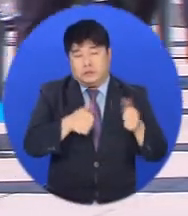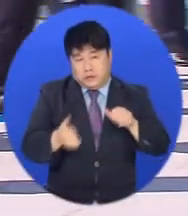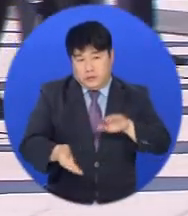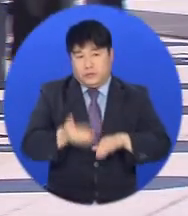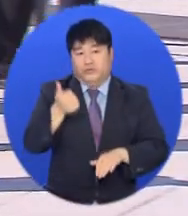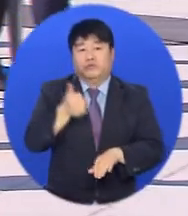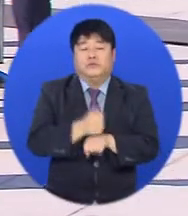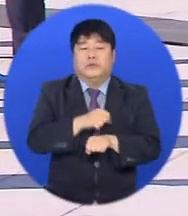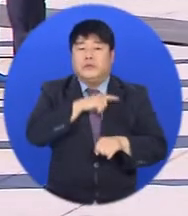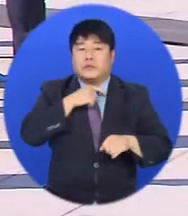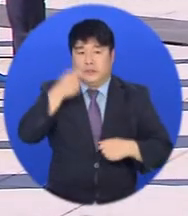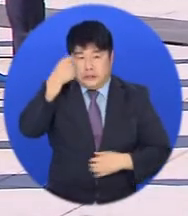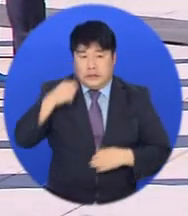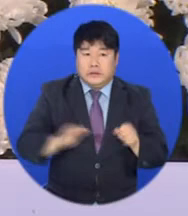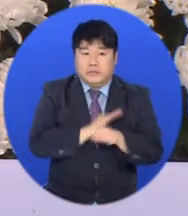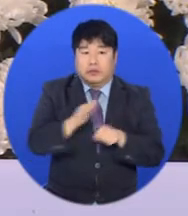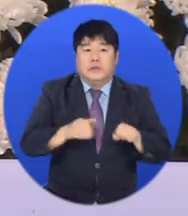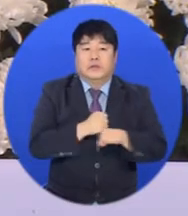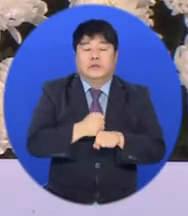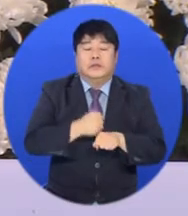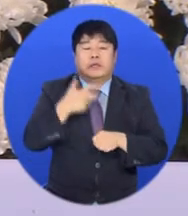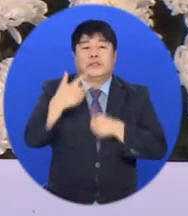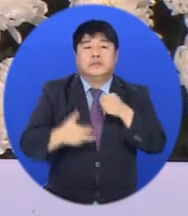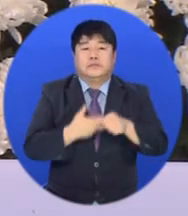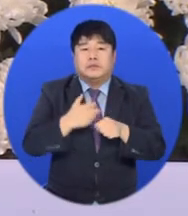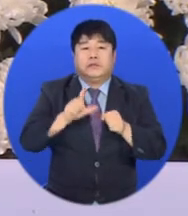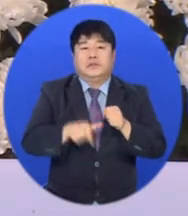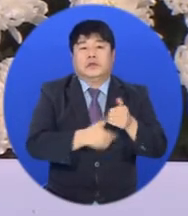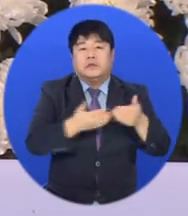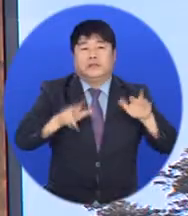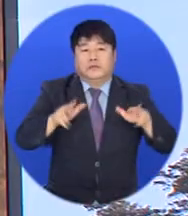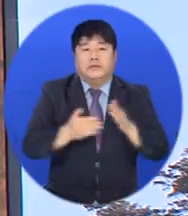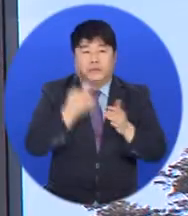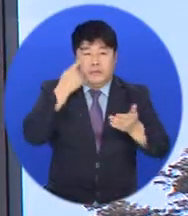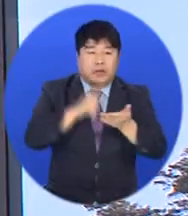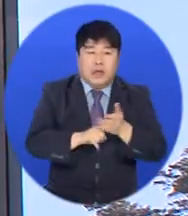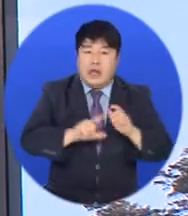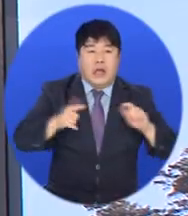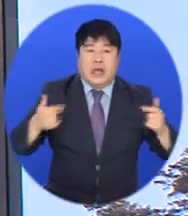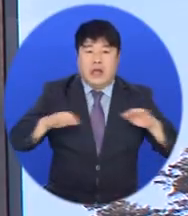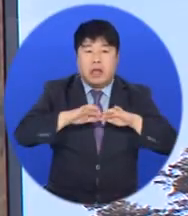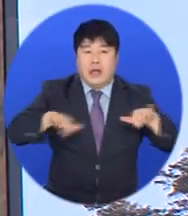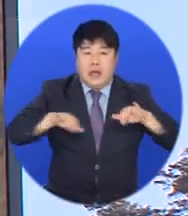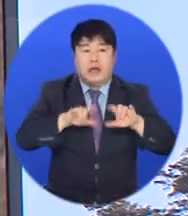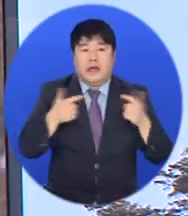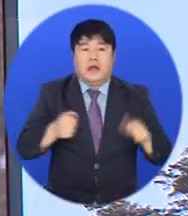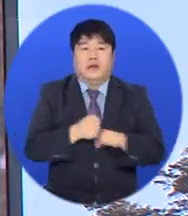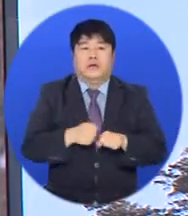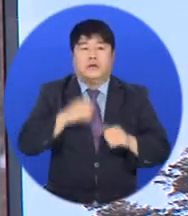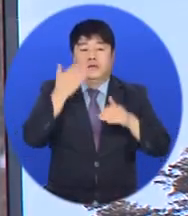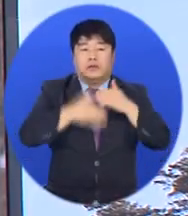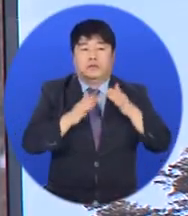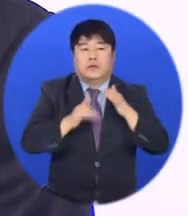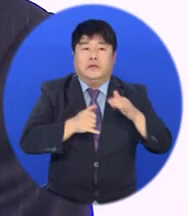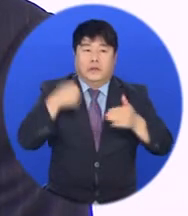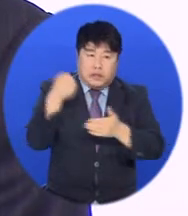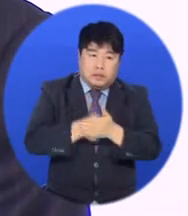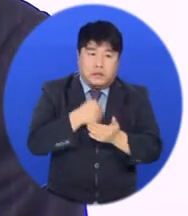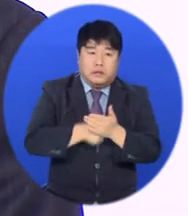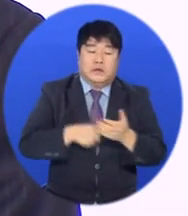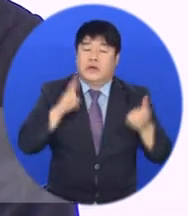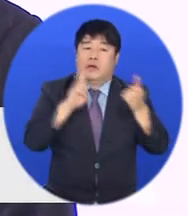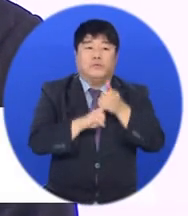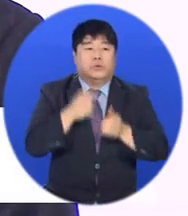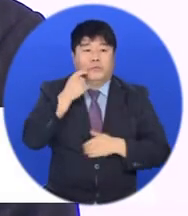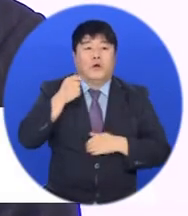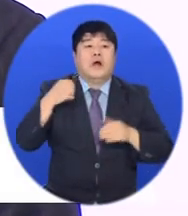사건의 실체가 70여 년이 지난 지금까지 밝혀지지 못한 현실에 유족들은 안타까움을 감추지 못했습니다.